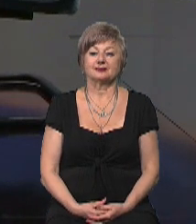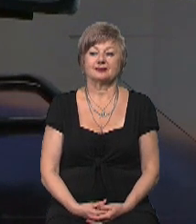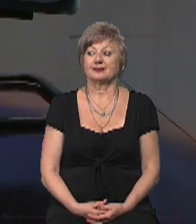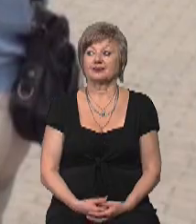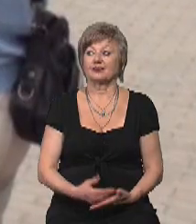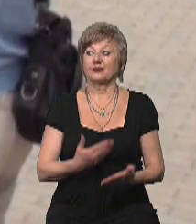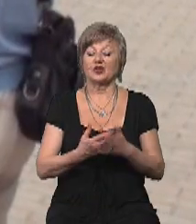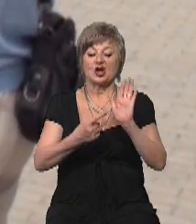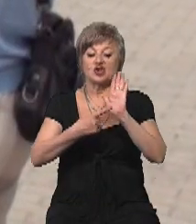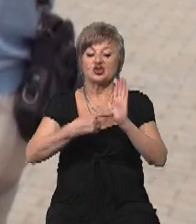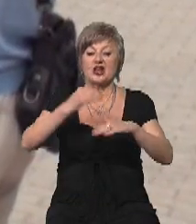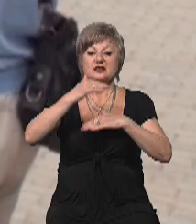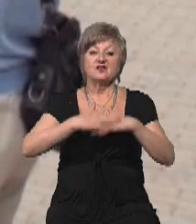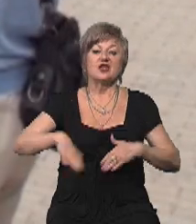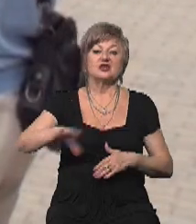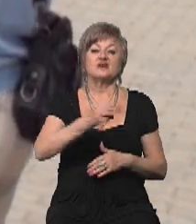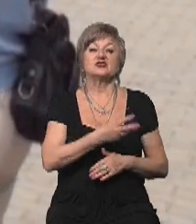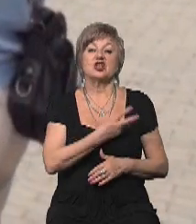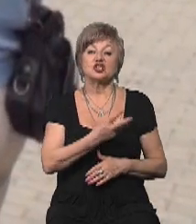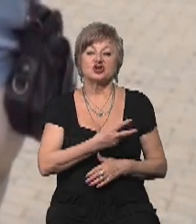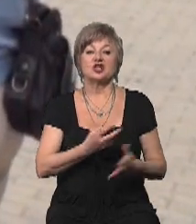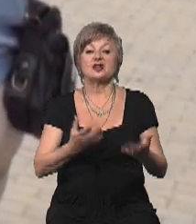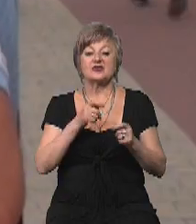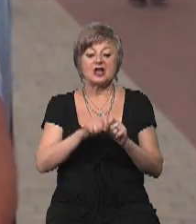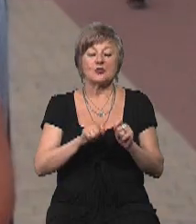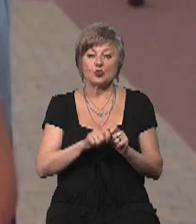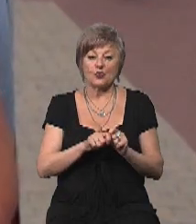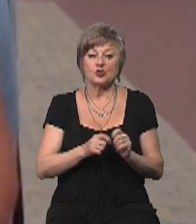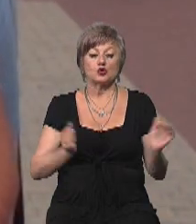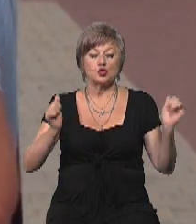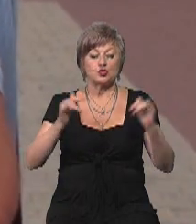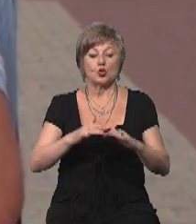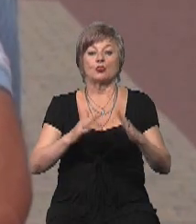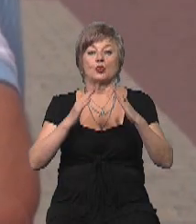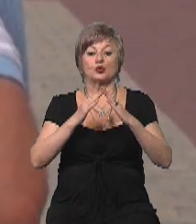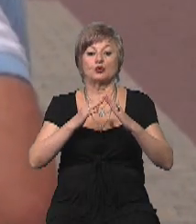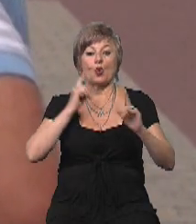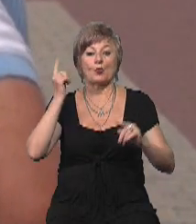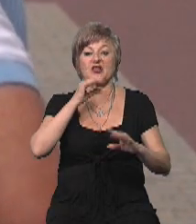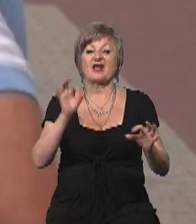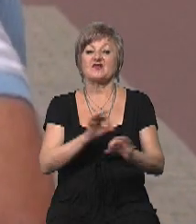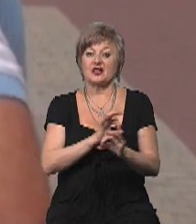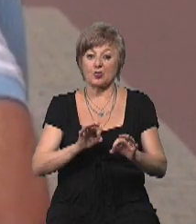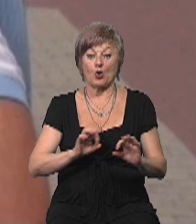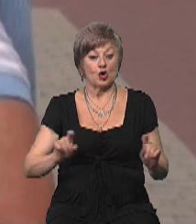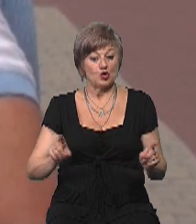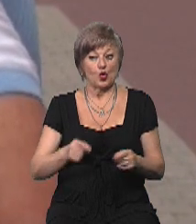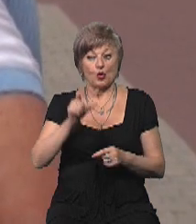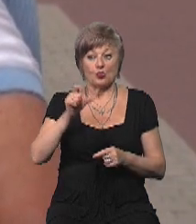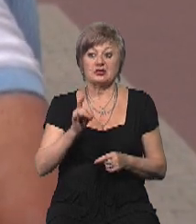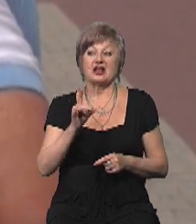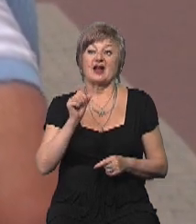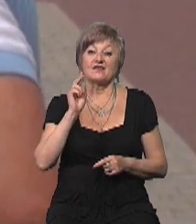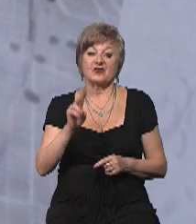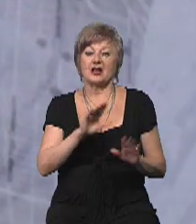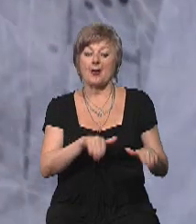О 6-й вечора всі бажаючі взяти участь у рейді збираються біля будівлі обласної філармонії. Організатор рейду Микола Ралик